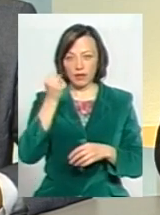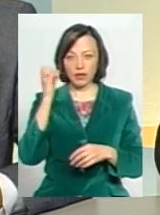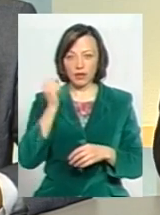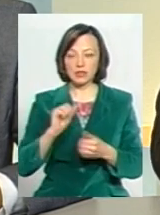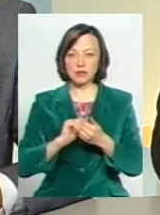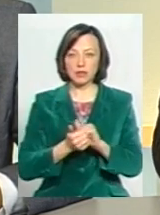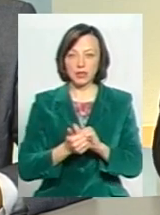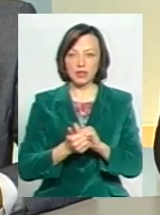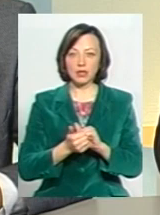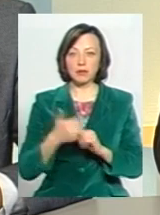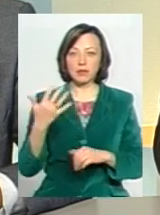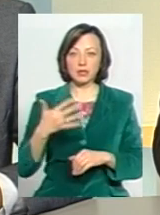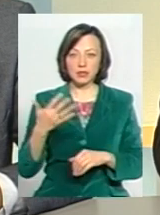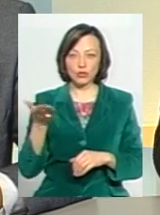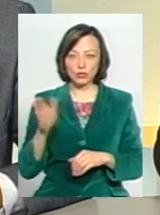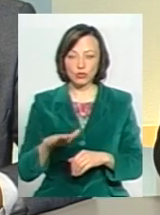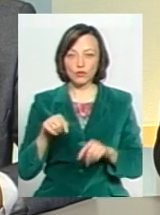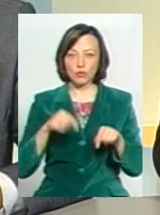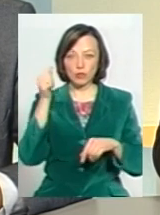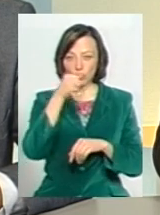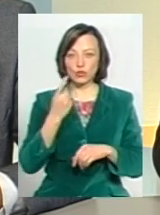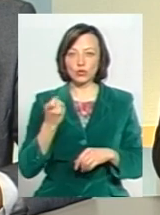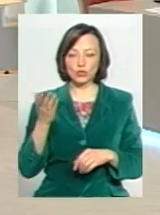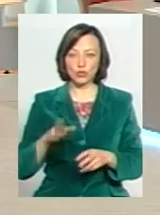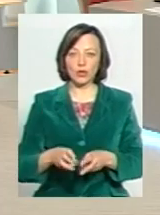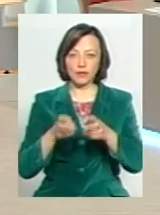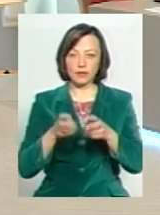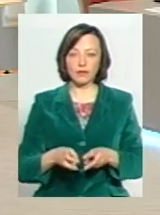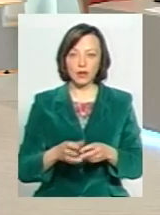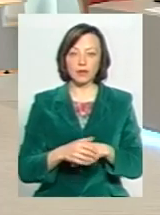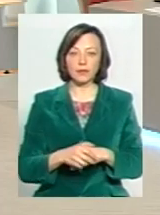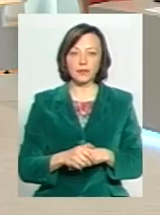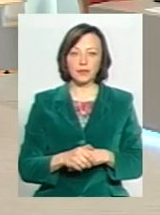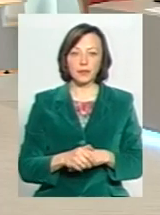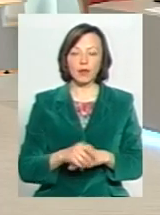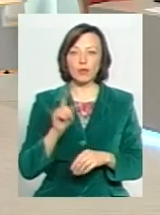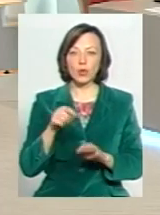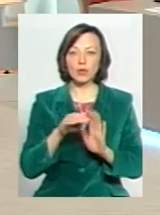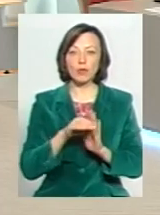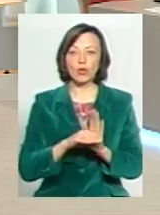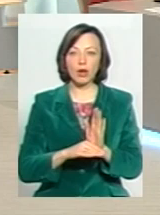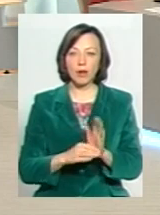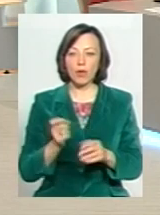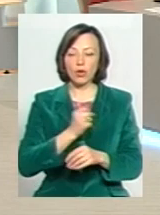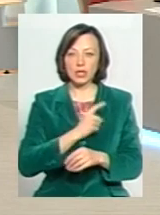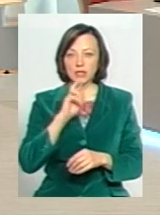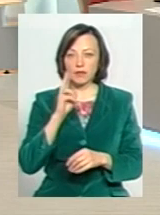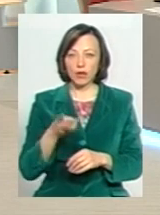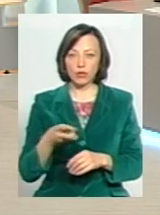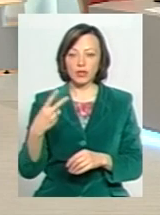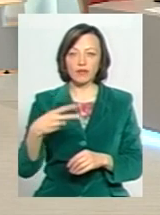Вони замінили в прошлому році 50 ліфтів, в цьому році 100 ліфтів. По такій програмі, якщо вони Одеса за 2